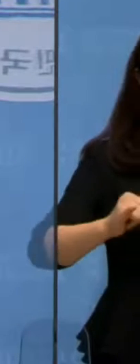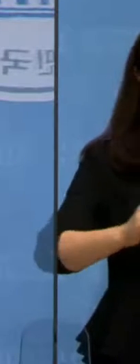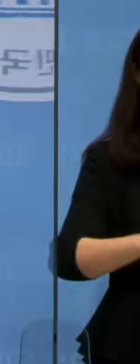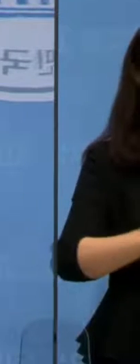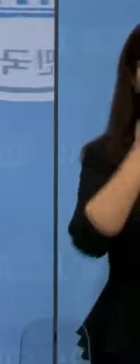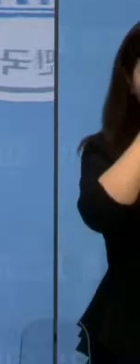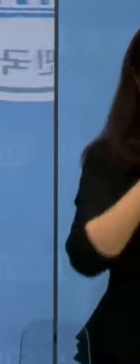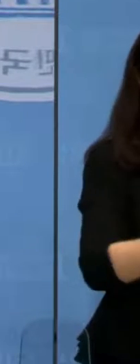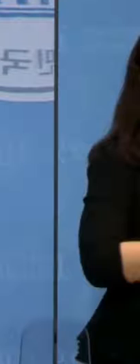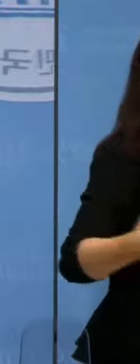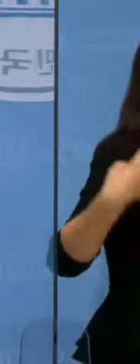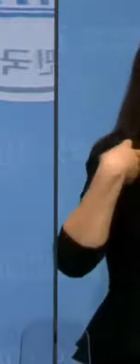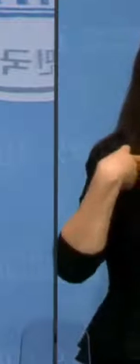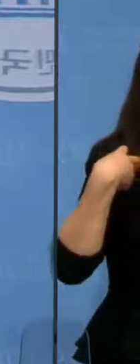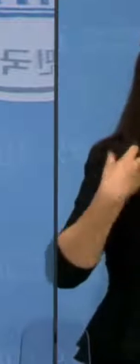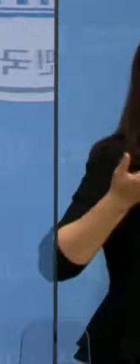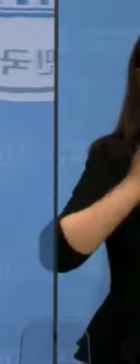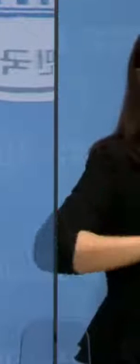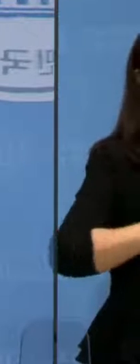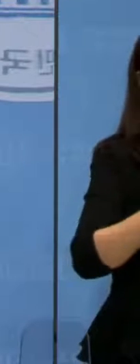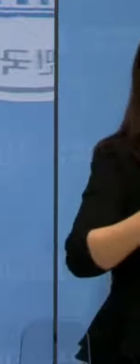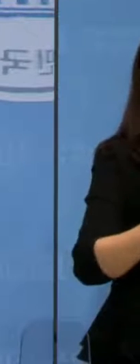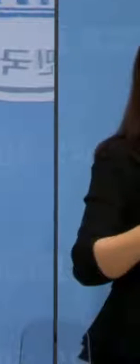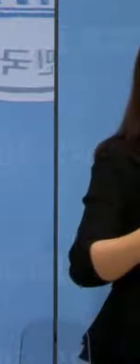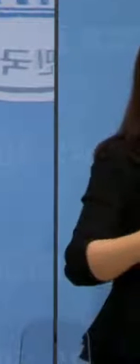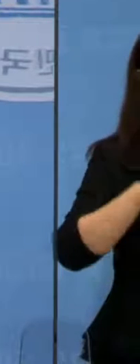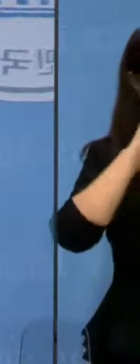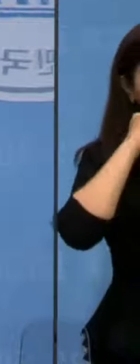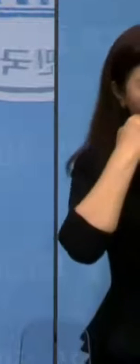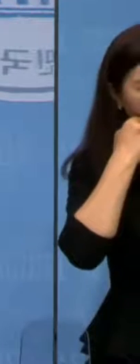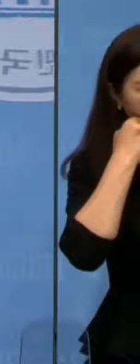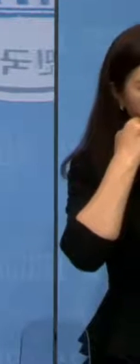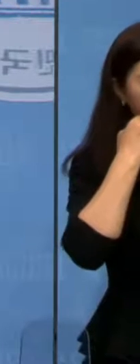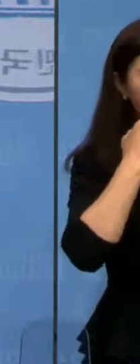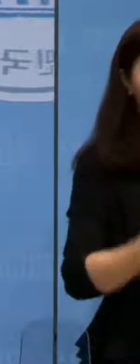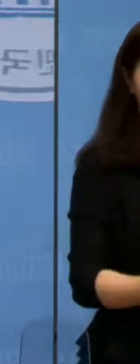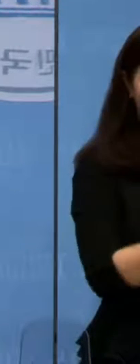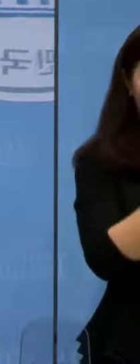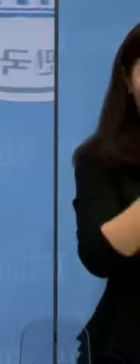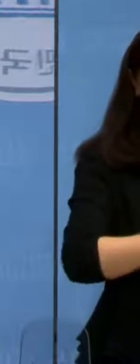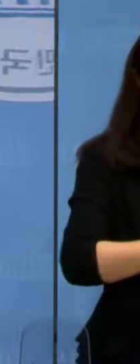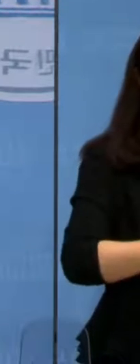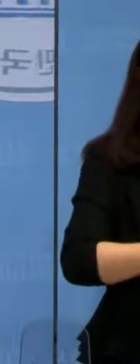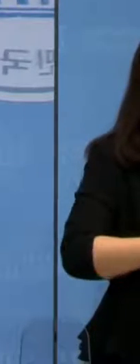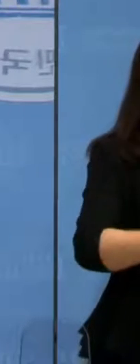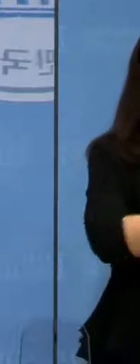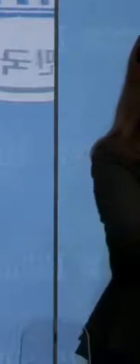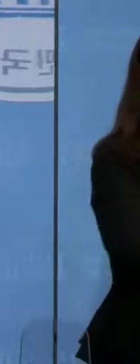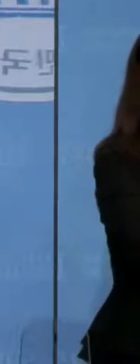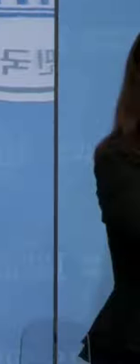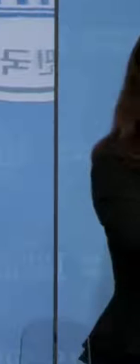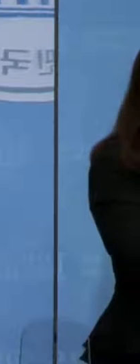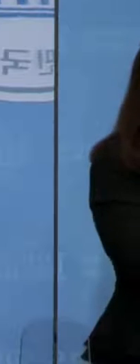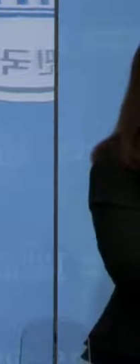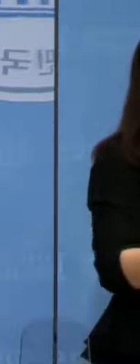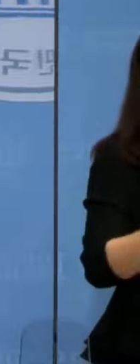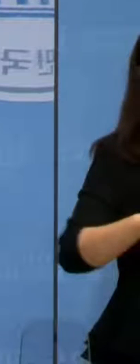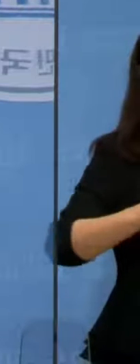정작 어려움이 닥치면 그 책임을 국민과 당원께 떠넘기는 그러한 비겁한 지도부는 되지